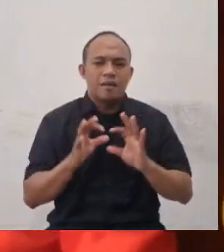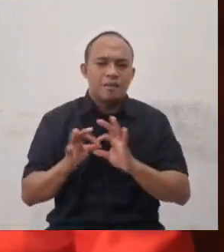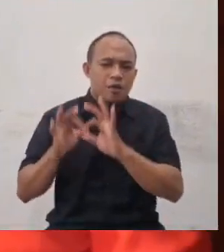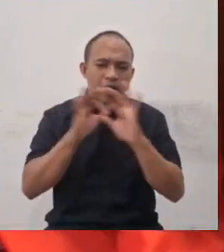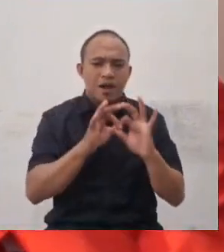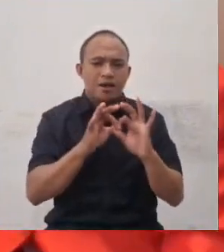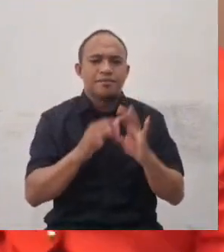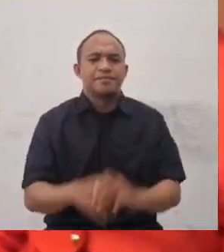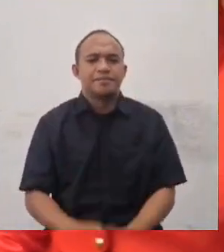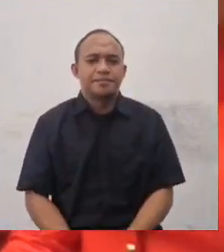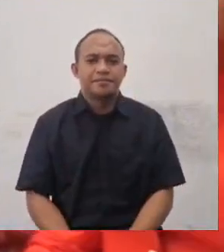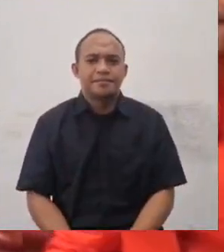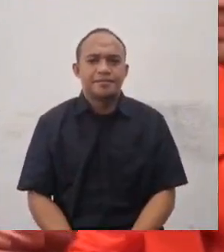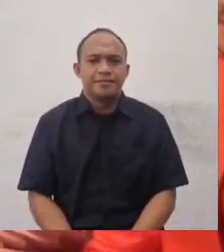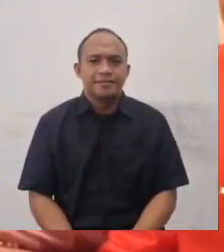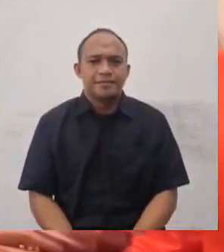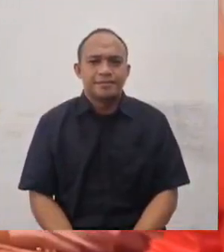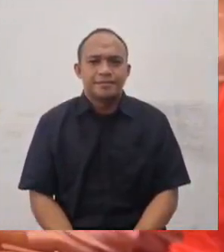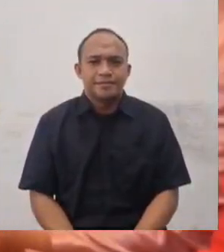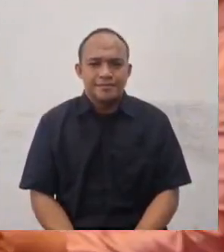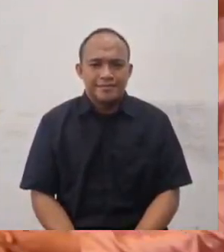prajaan.